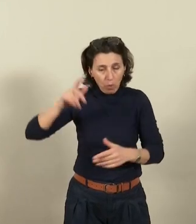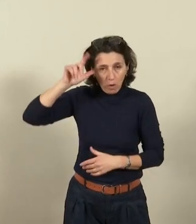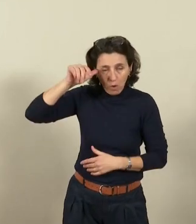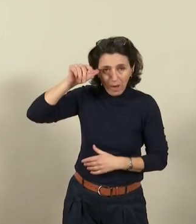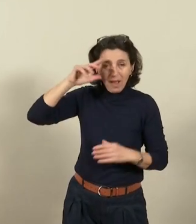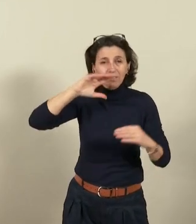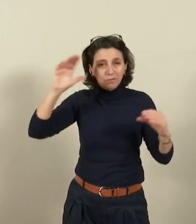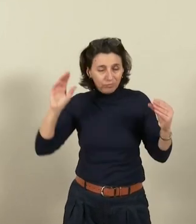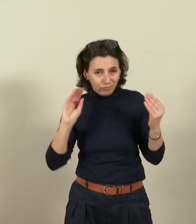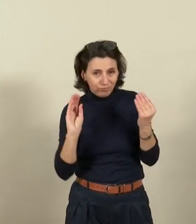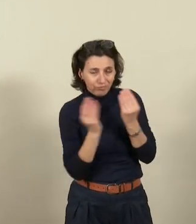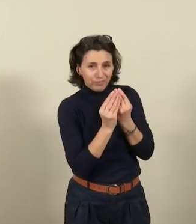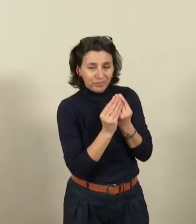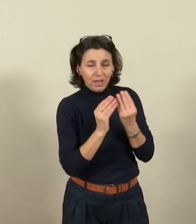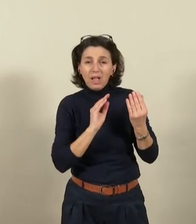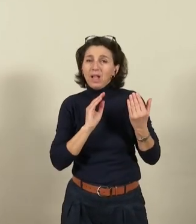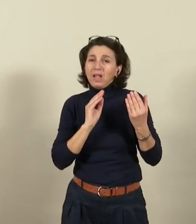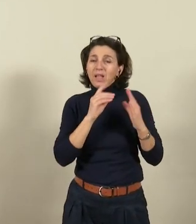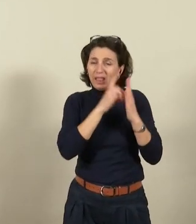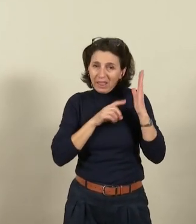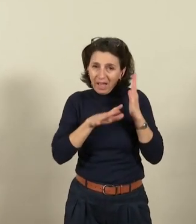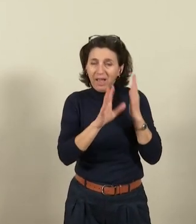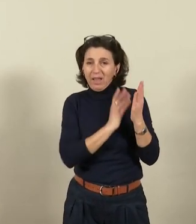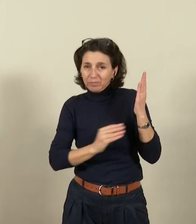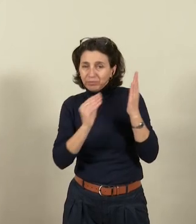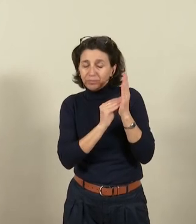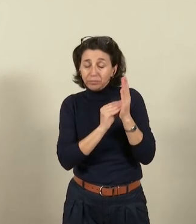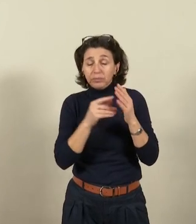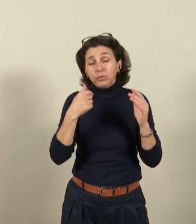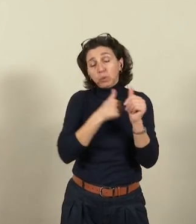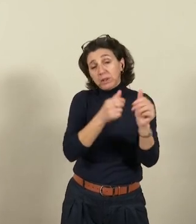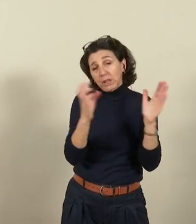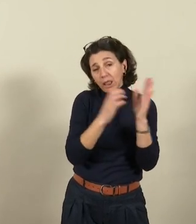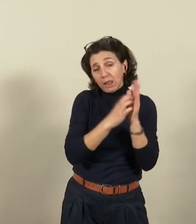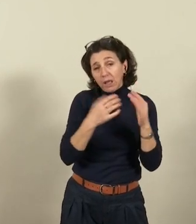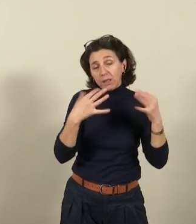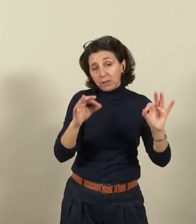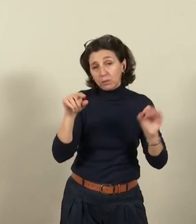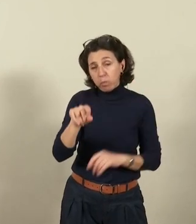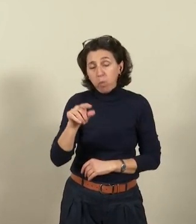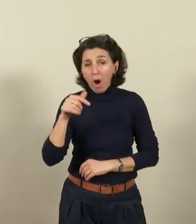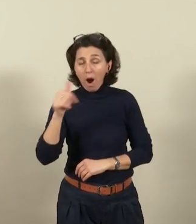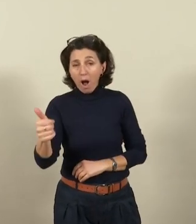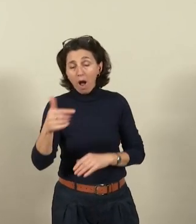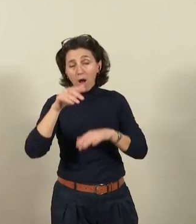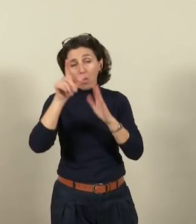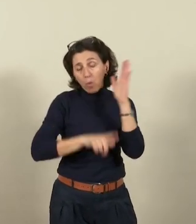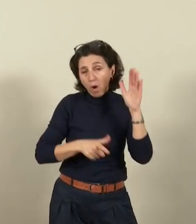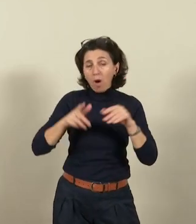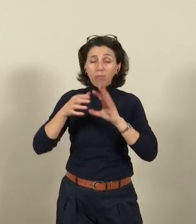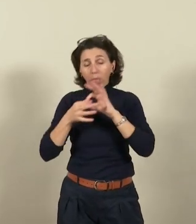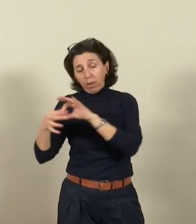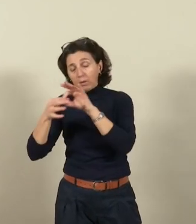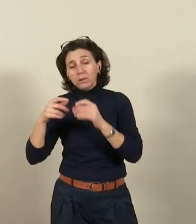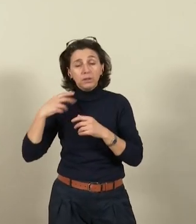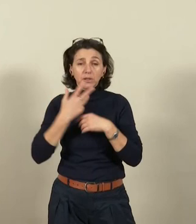décret prix pour l'application de l'article 10.1 de la loi relative au doigs des citoyens et cetera et cetera